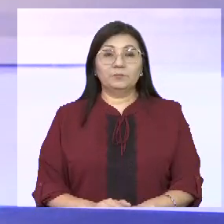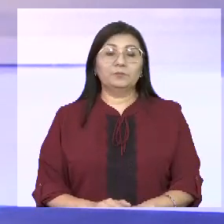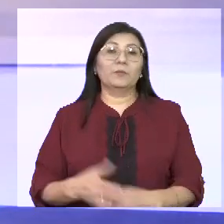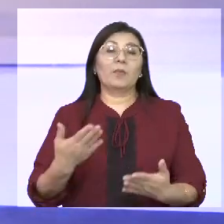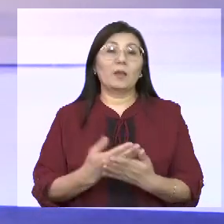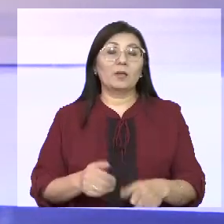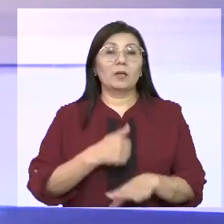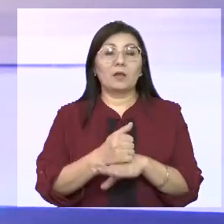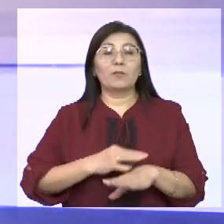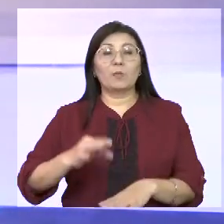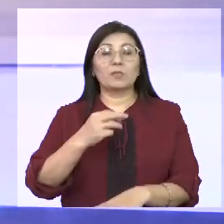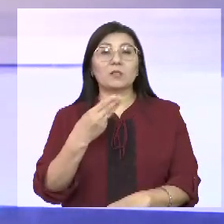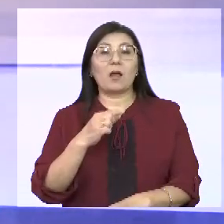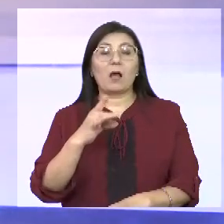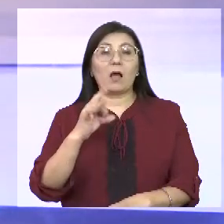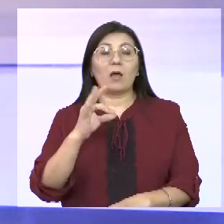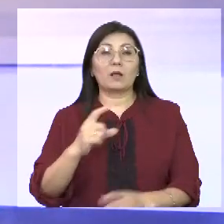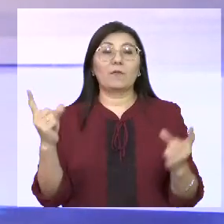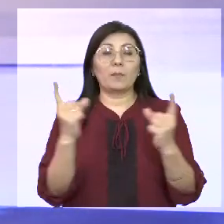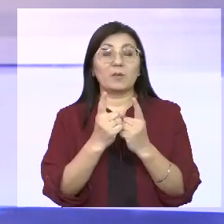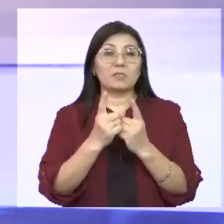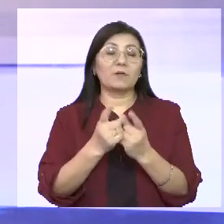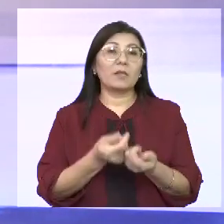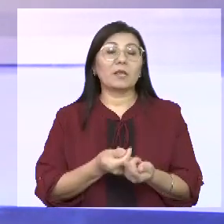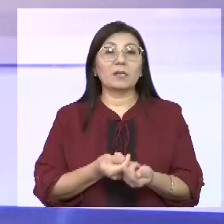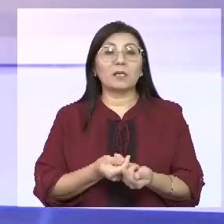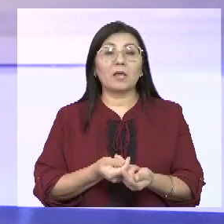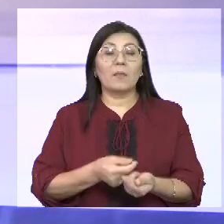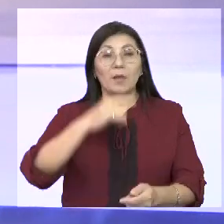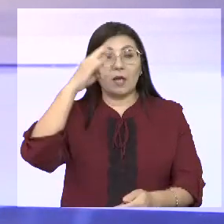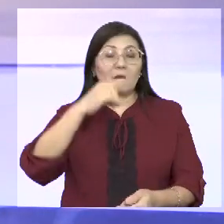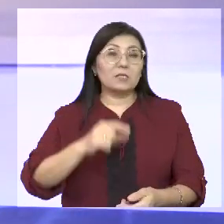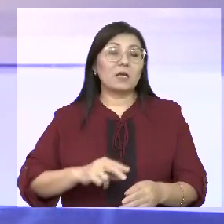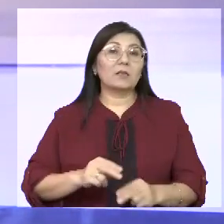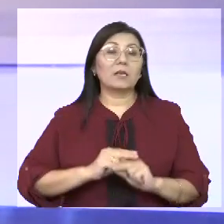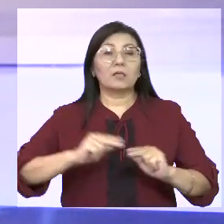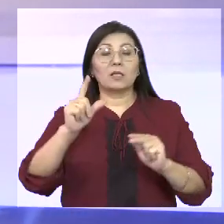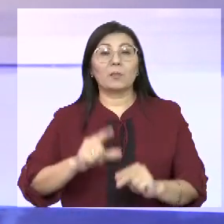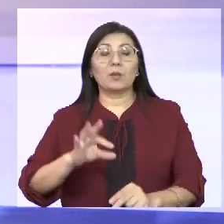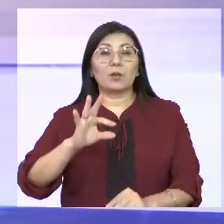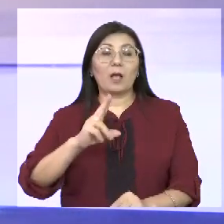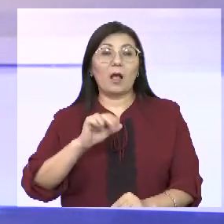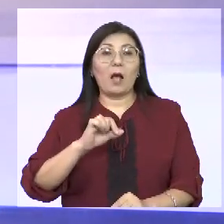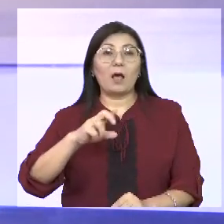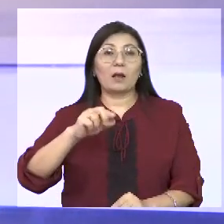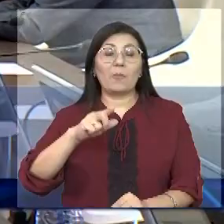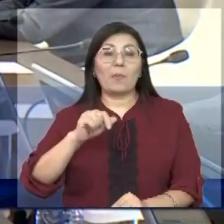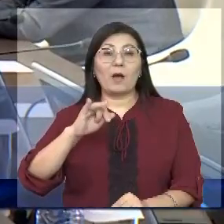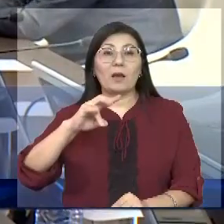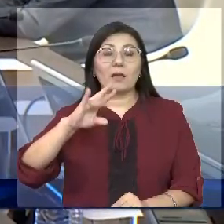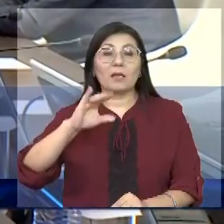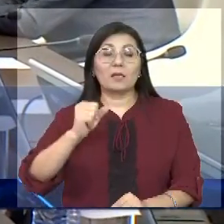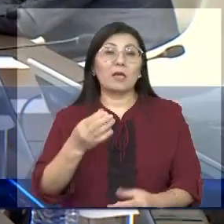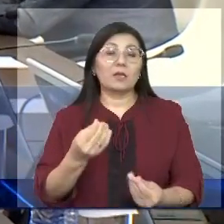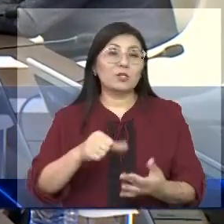Накануне Аки области Асхат Шахаров встретился с заслуженным деятелем Казахстана, учителем-ветераном Урыншой Карабалиной Казыбаевой и членом